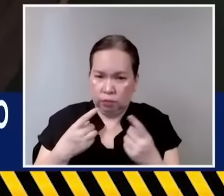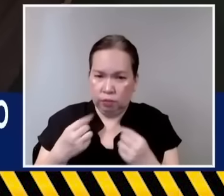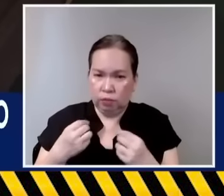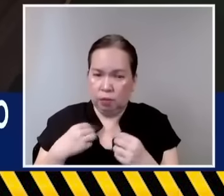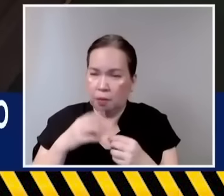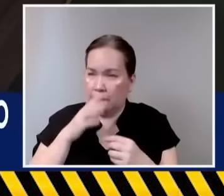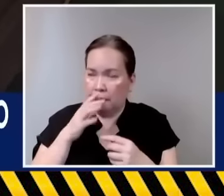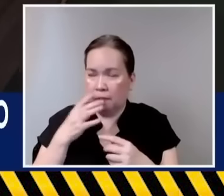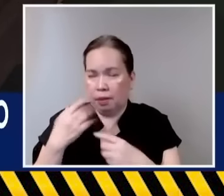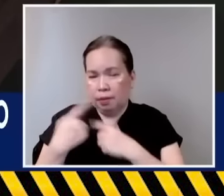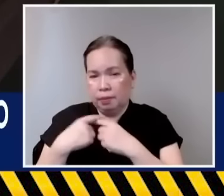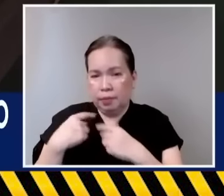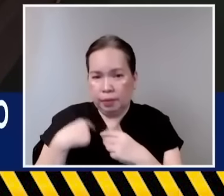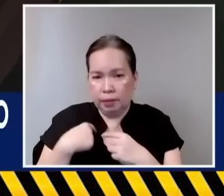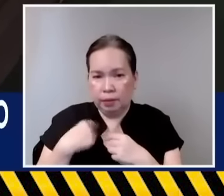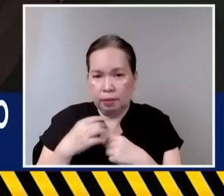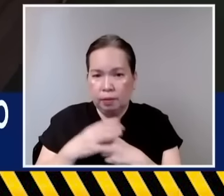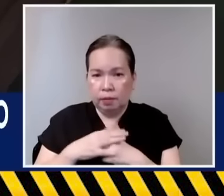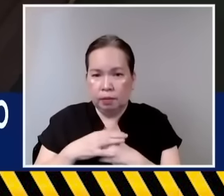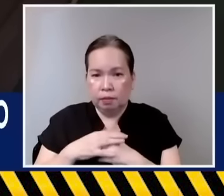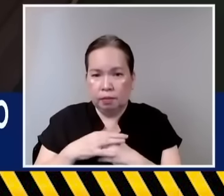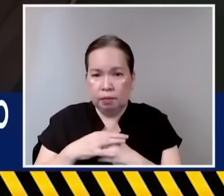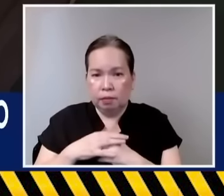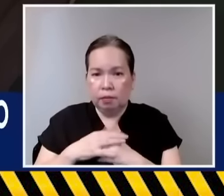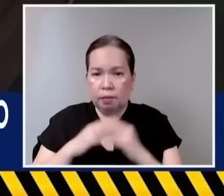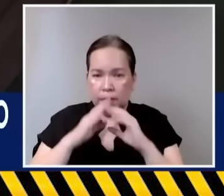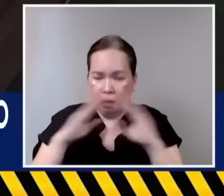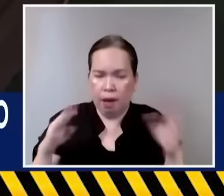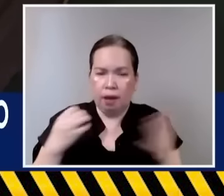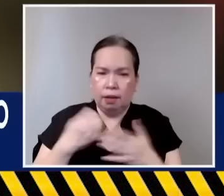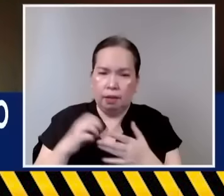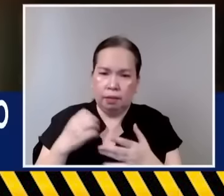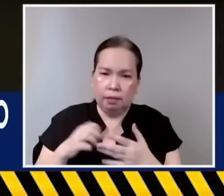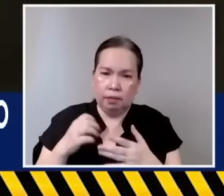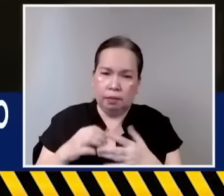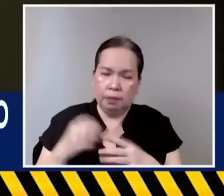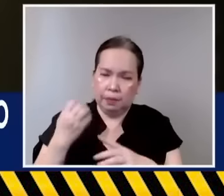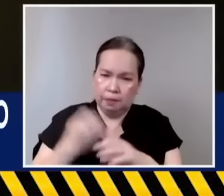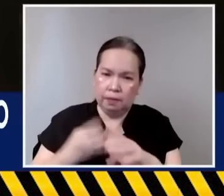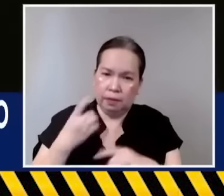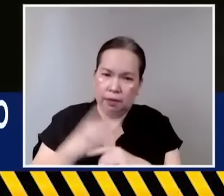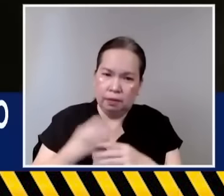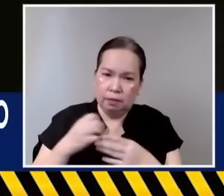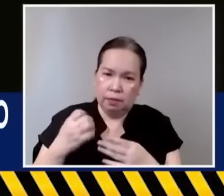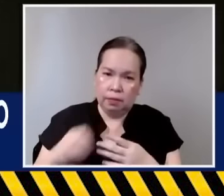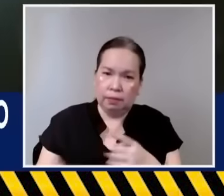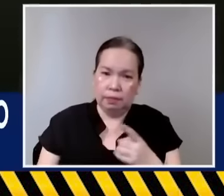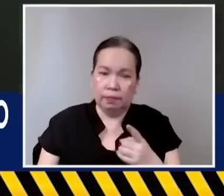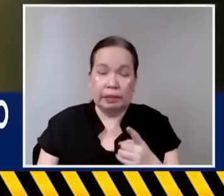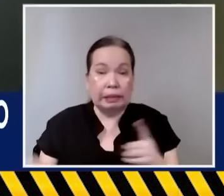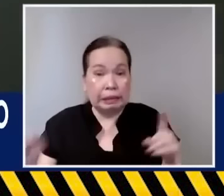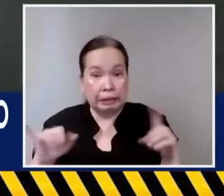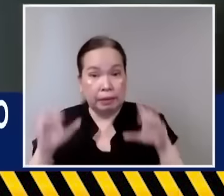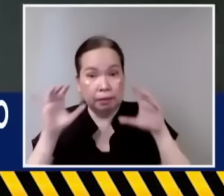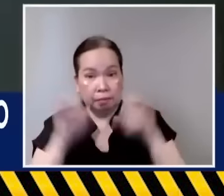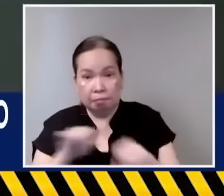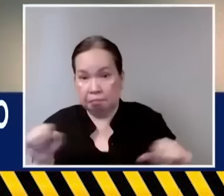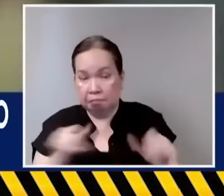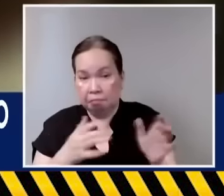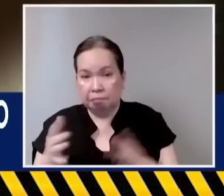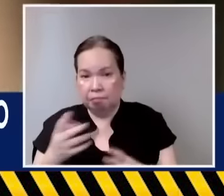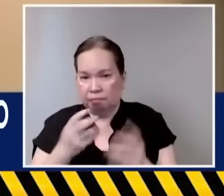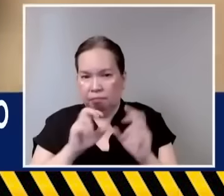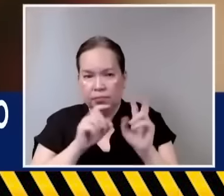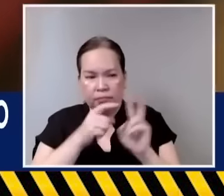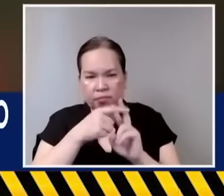sa gamot niya saka sa bahay po namin sa pang-araw-araw po. Naaresto rin sa parehong modus ang mag-live-in partner na